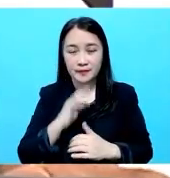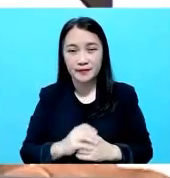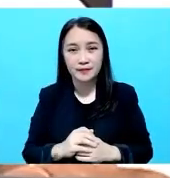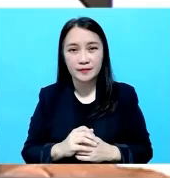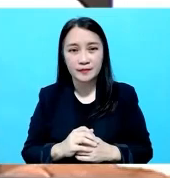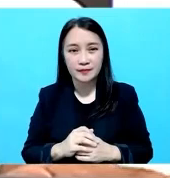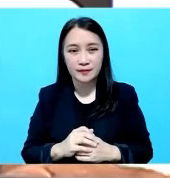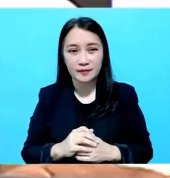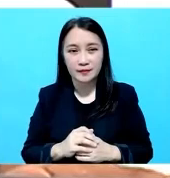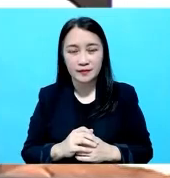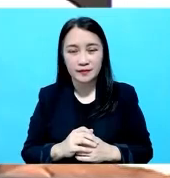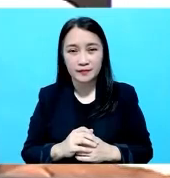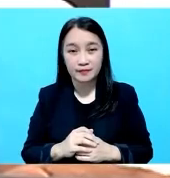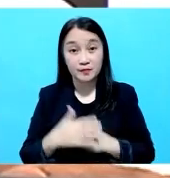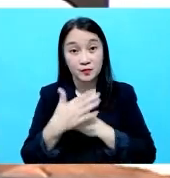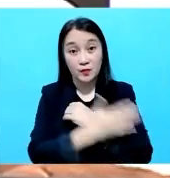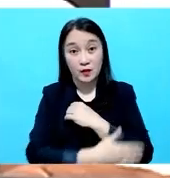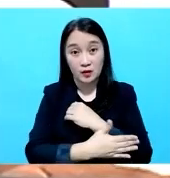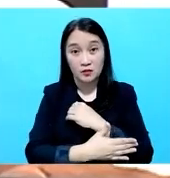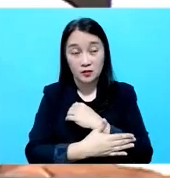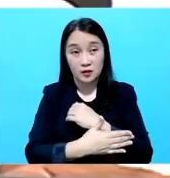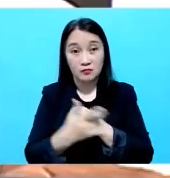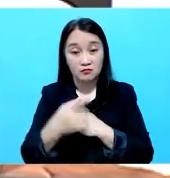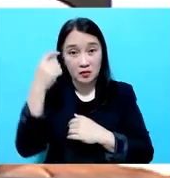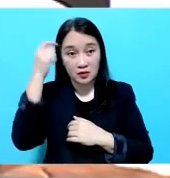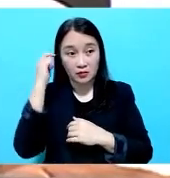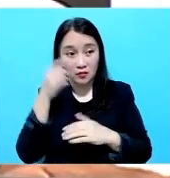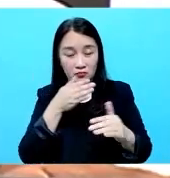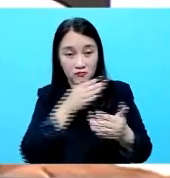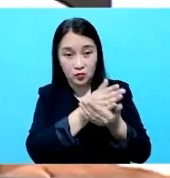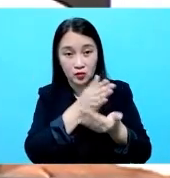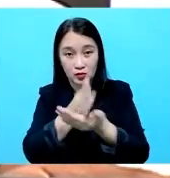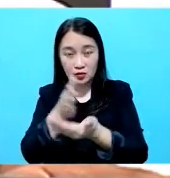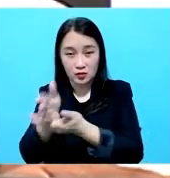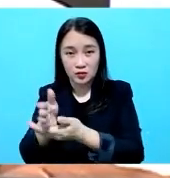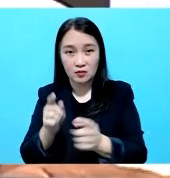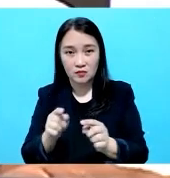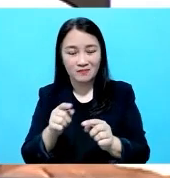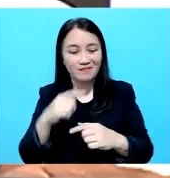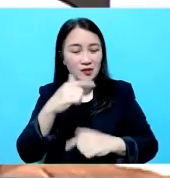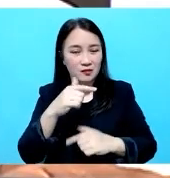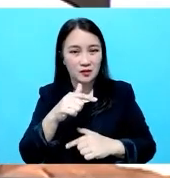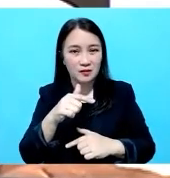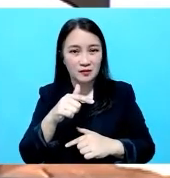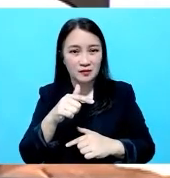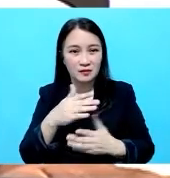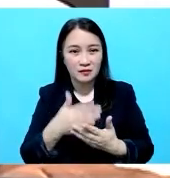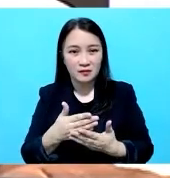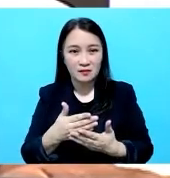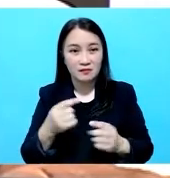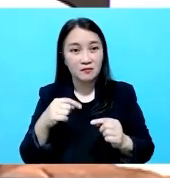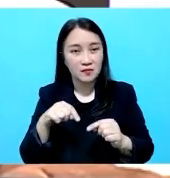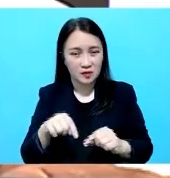the countries by which he can enter in and out of at this point are already limited by the fact that he is already on Interpol notice